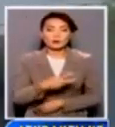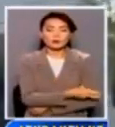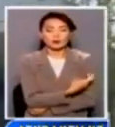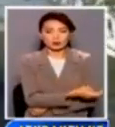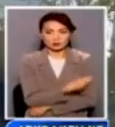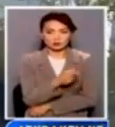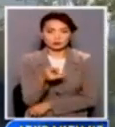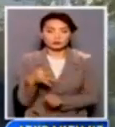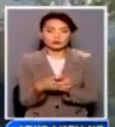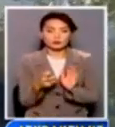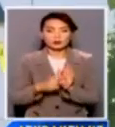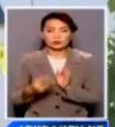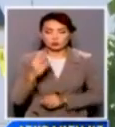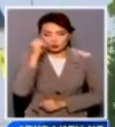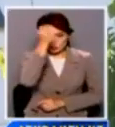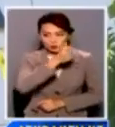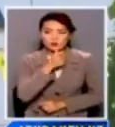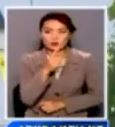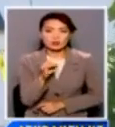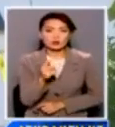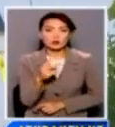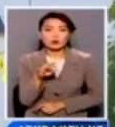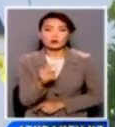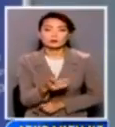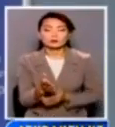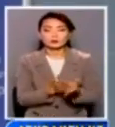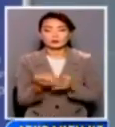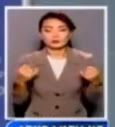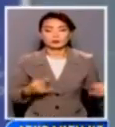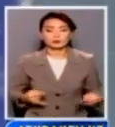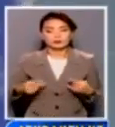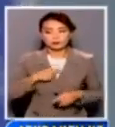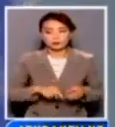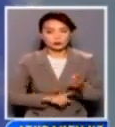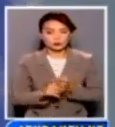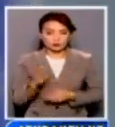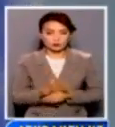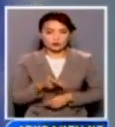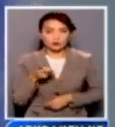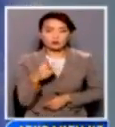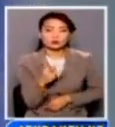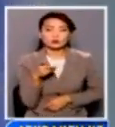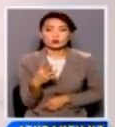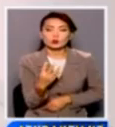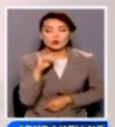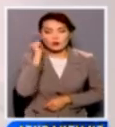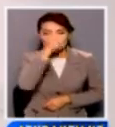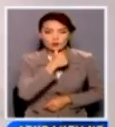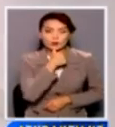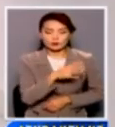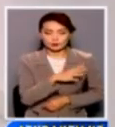ауруханада 1983 жылы рентгенолог дәрігер боп алғаш еңбек жолын бастады. 2003-2004 жылдар